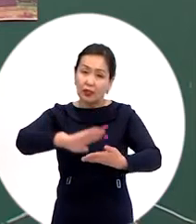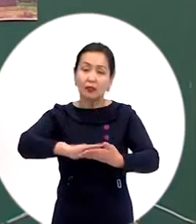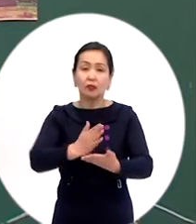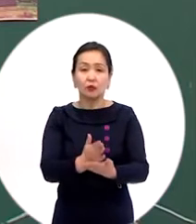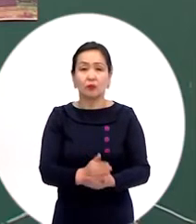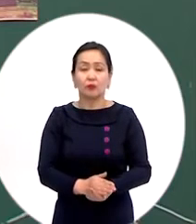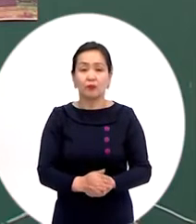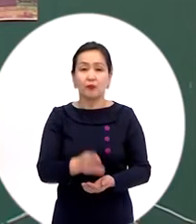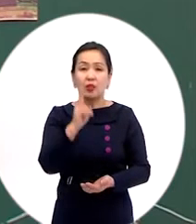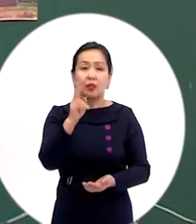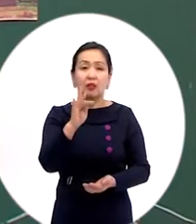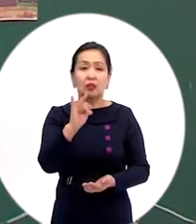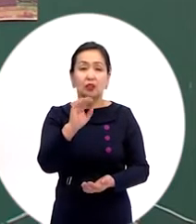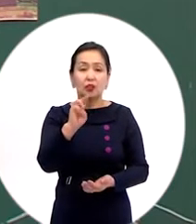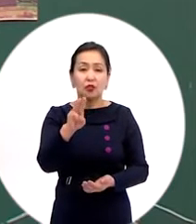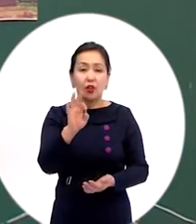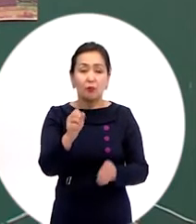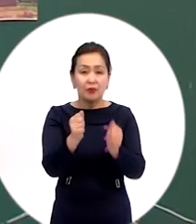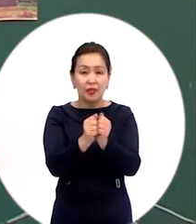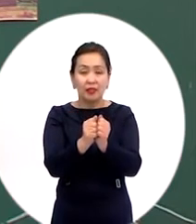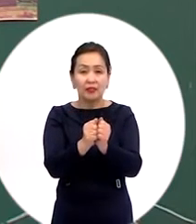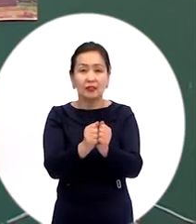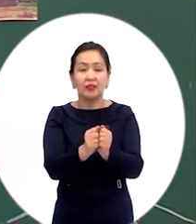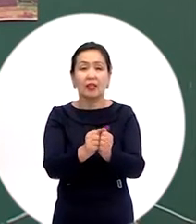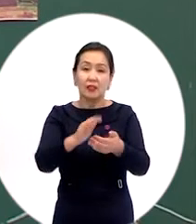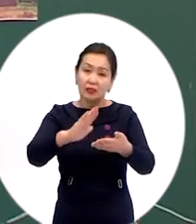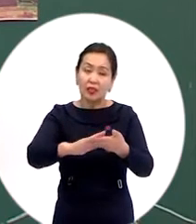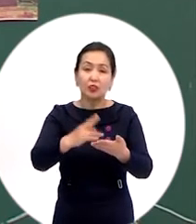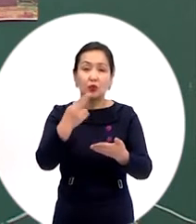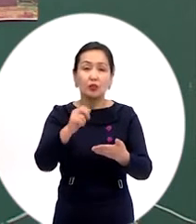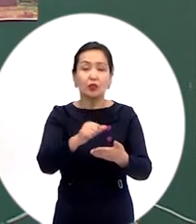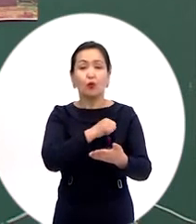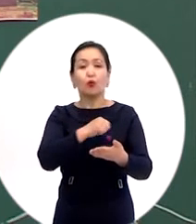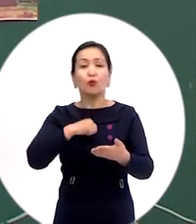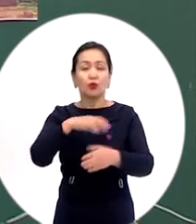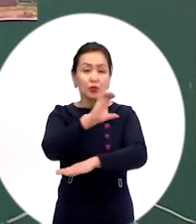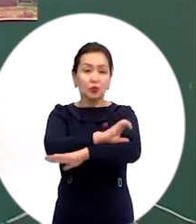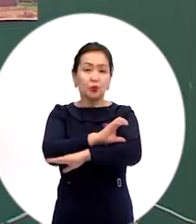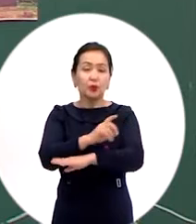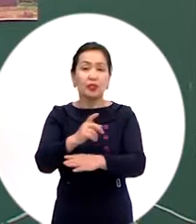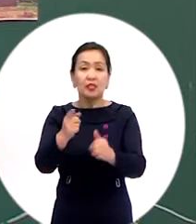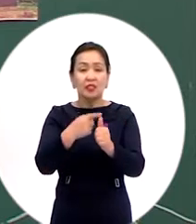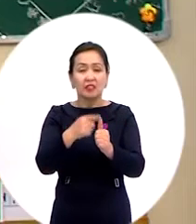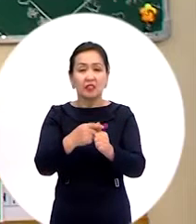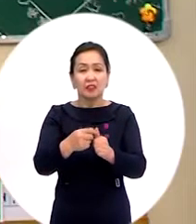танилцууллаа. Кристоф найздаа танилцуулахдаа өөрийнхөө сургуулийн нэрийг бүтэн хэлж